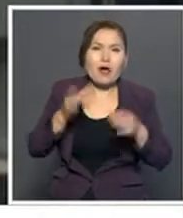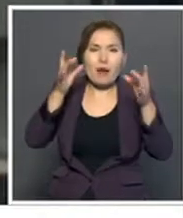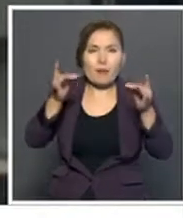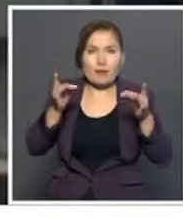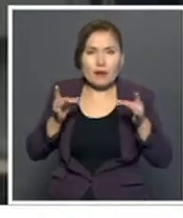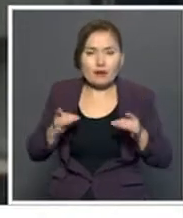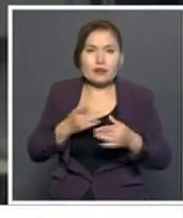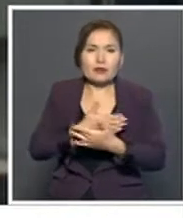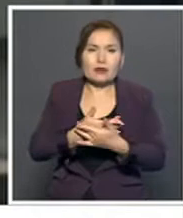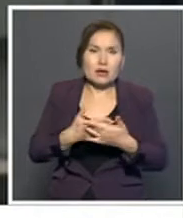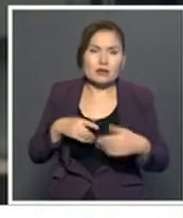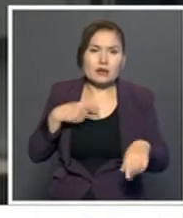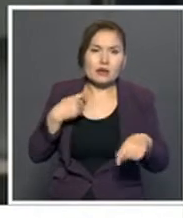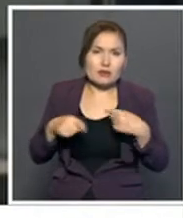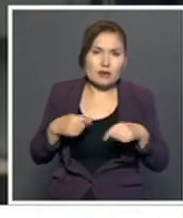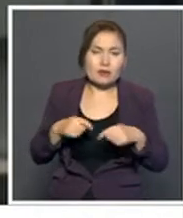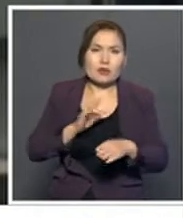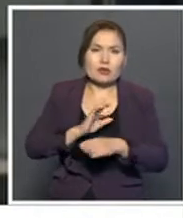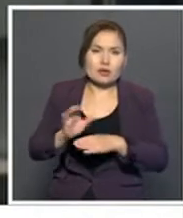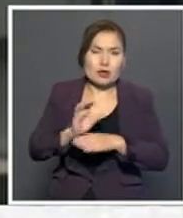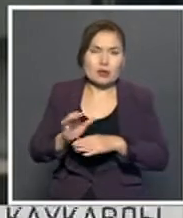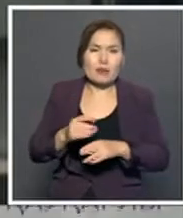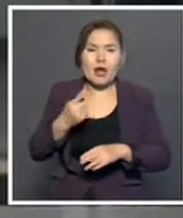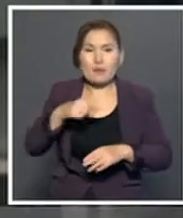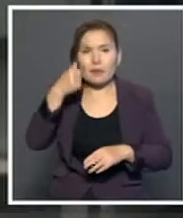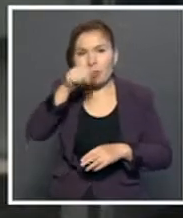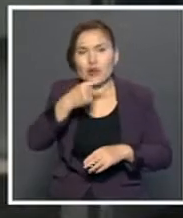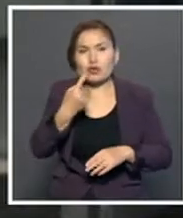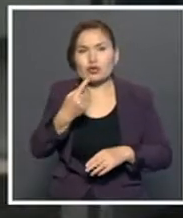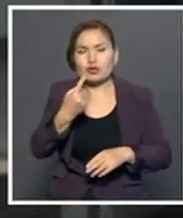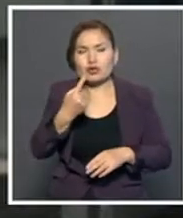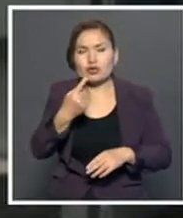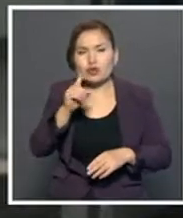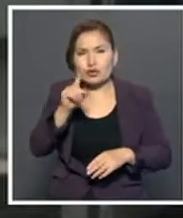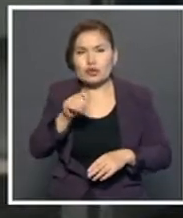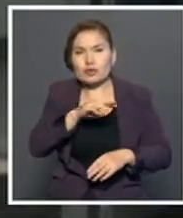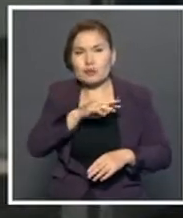медициналық бұйымдардың бәрін біз шығарамыз. Бір жылда 100 миллионнан астам медициналық бұйымдар шығады.